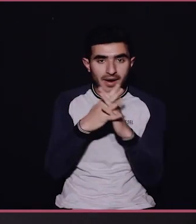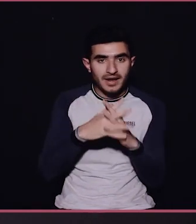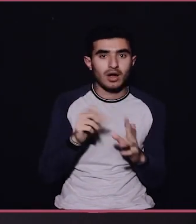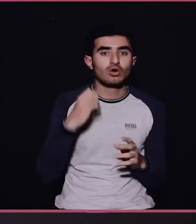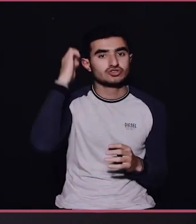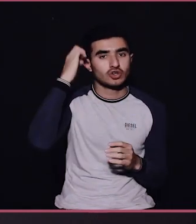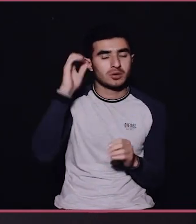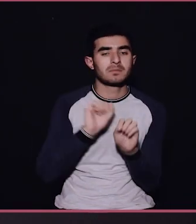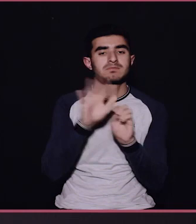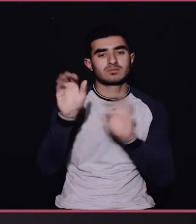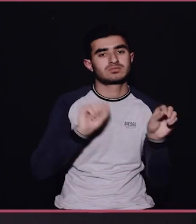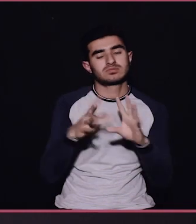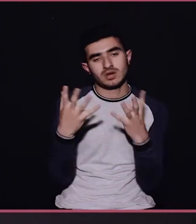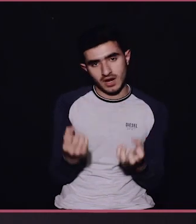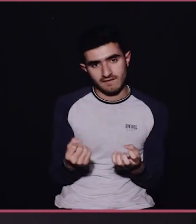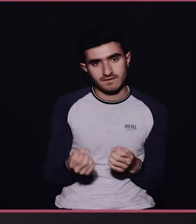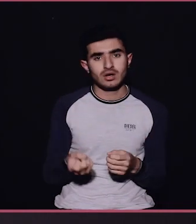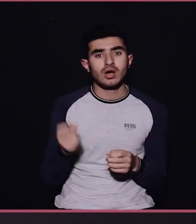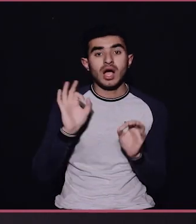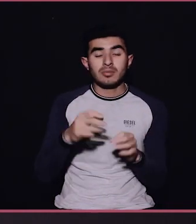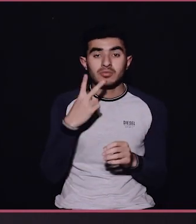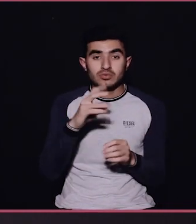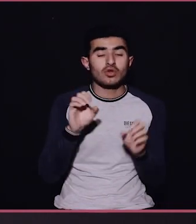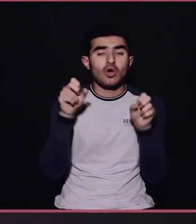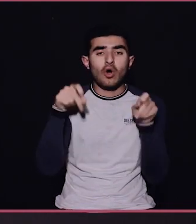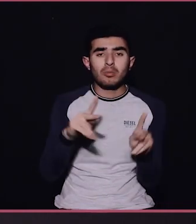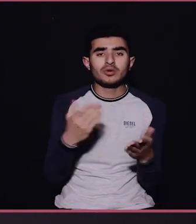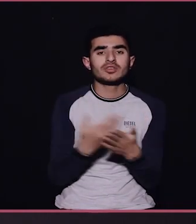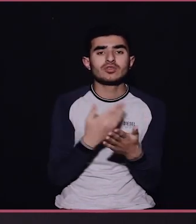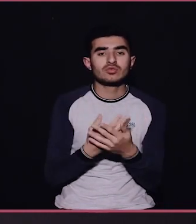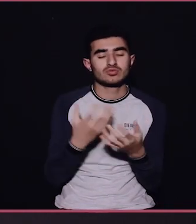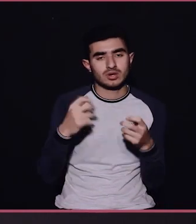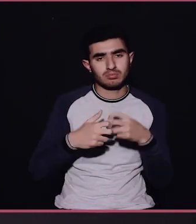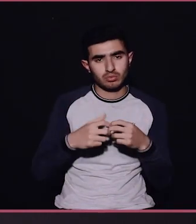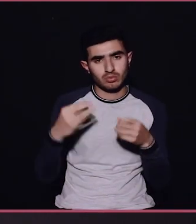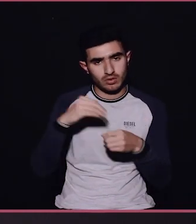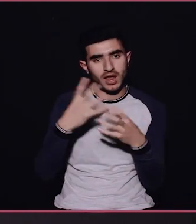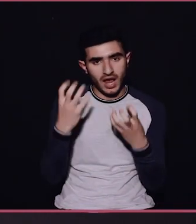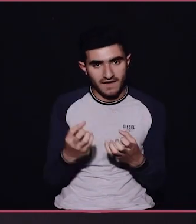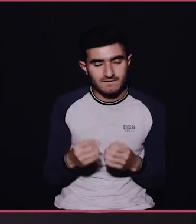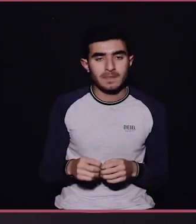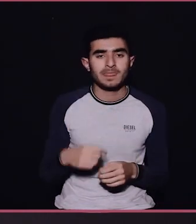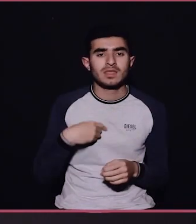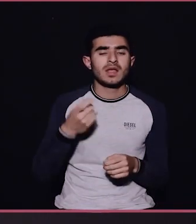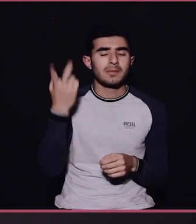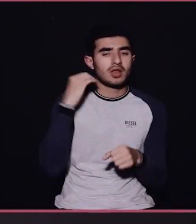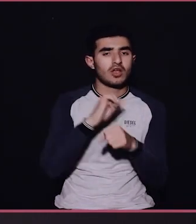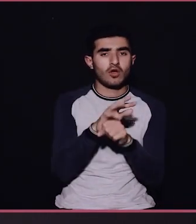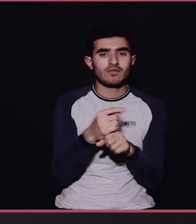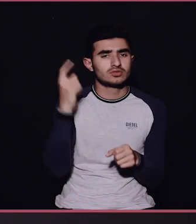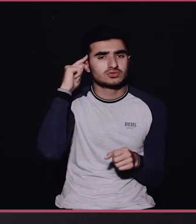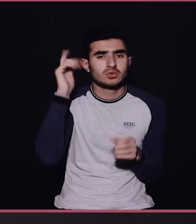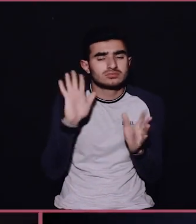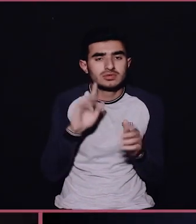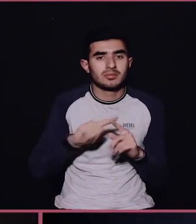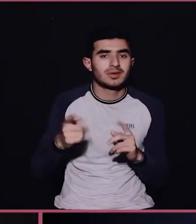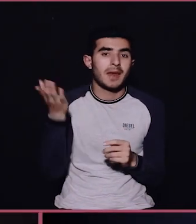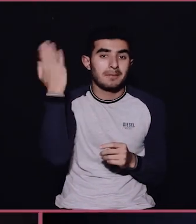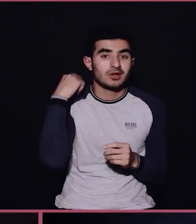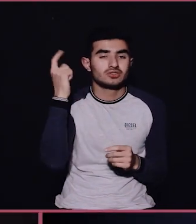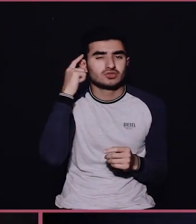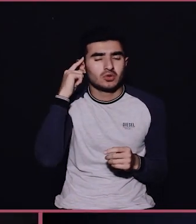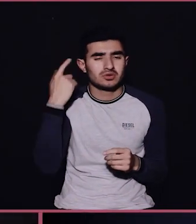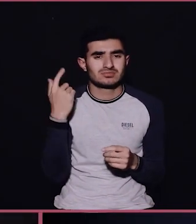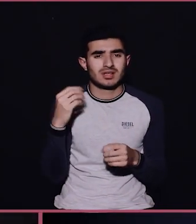couple of months, ہماری وہ پروڈکٹ اب پاکستان میں پروڈیوس ہو رہی ہے اور پاکستان سے US اور یورپ کے لیے ایکسپورٹ ہو رہی ہے. سو دس از این ایگزامپل ہاؤ دیر